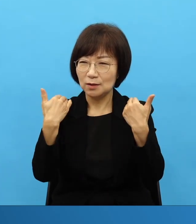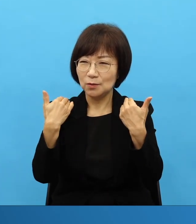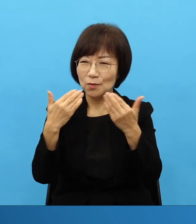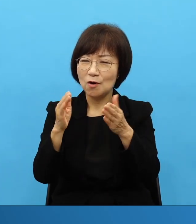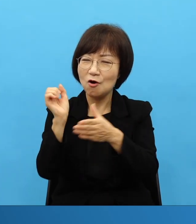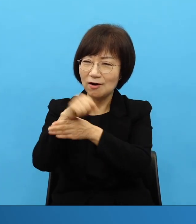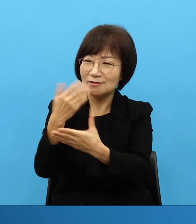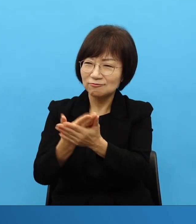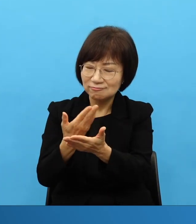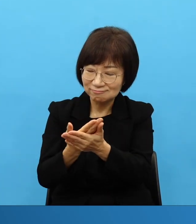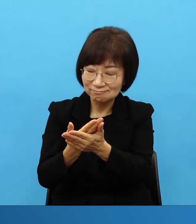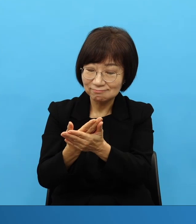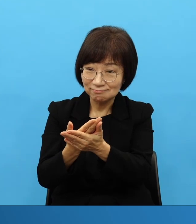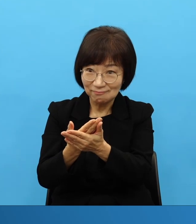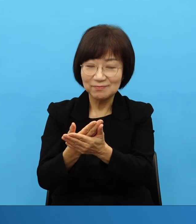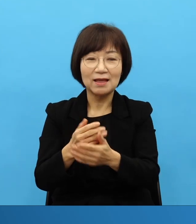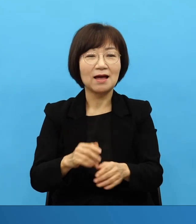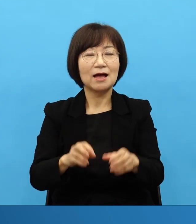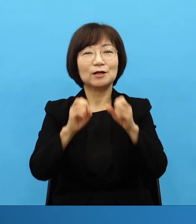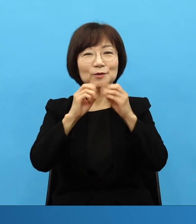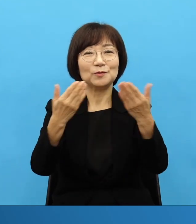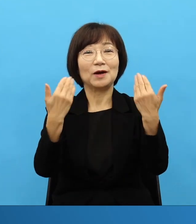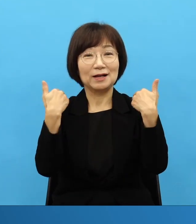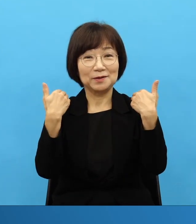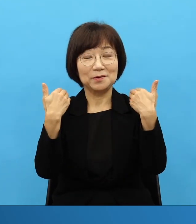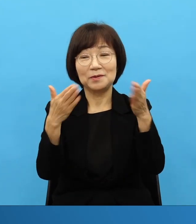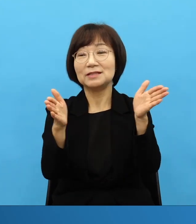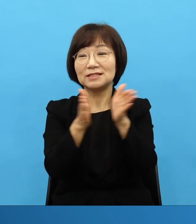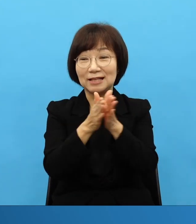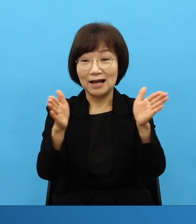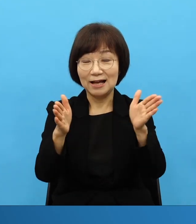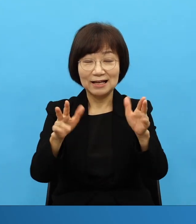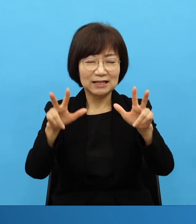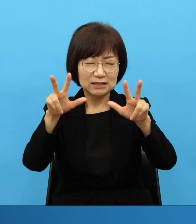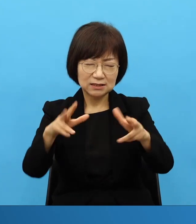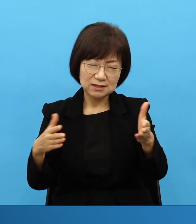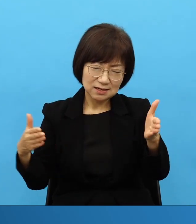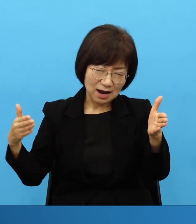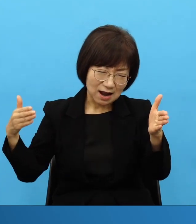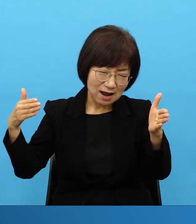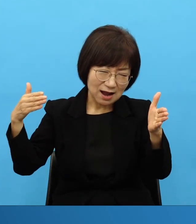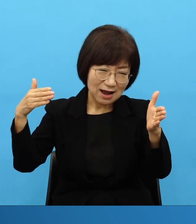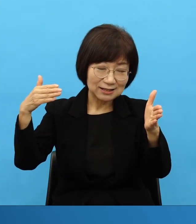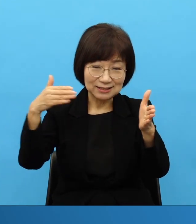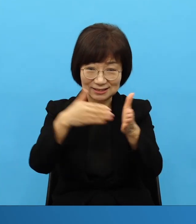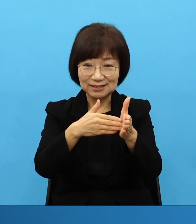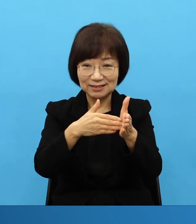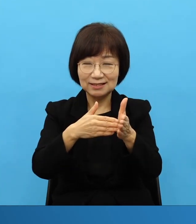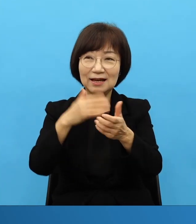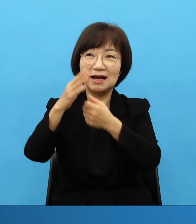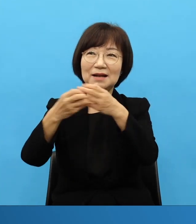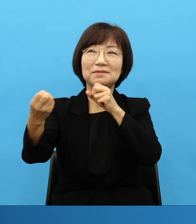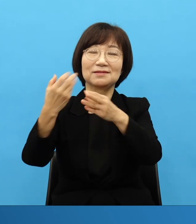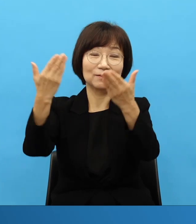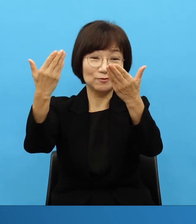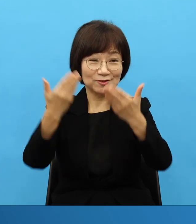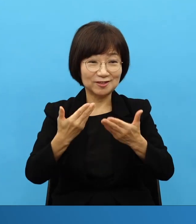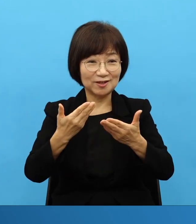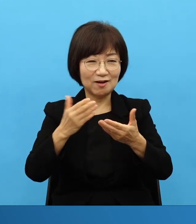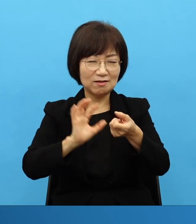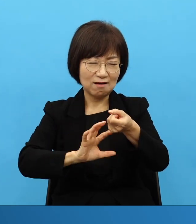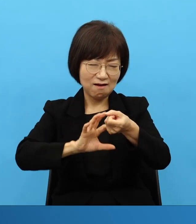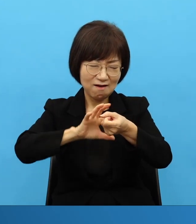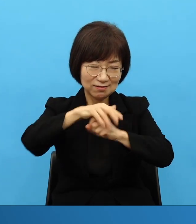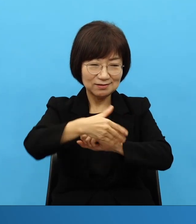was the evangelism church. the school. 이게 지금까지 역사 하나님이 전 세계복음을 하는 발판이 되었어요. And this became the